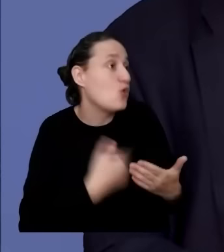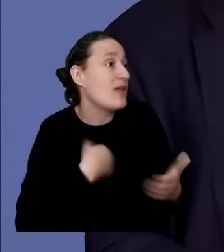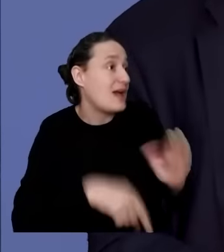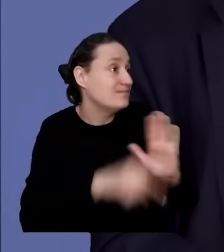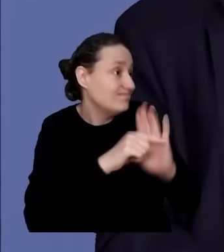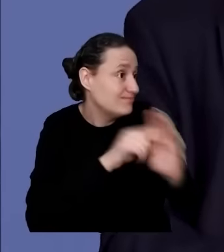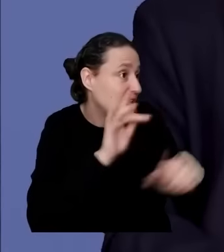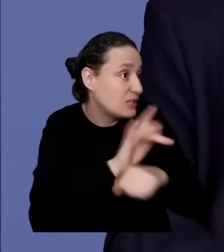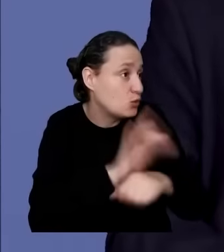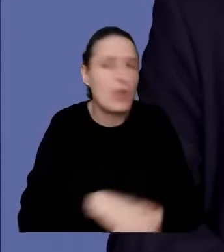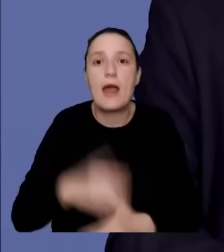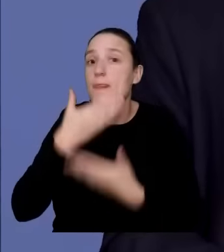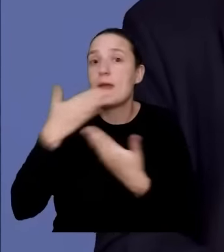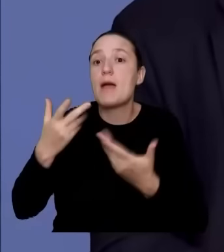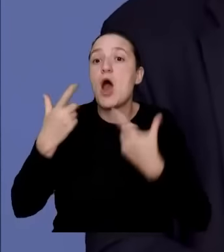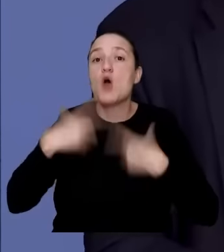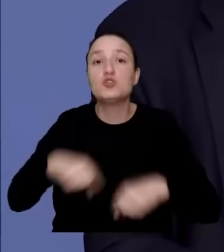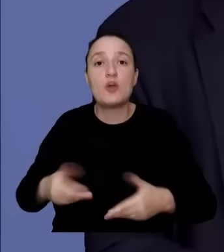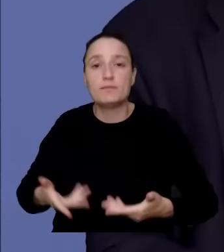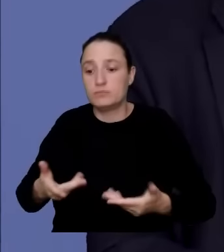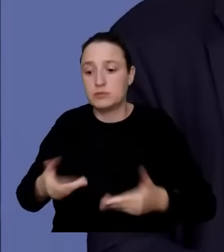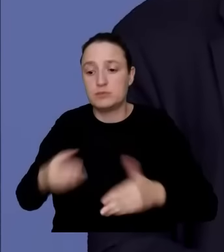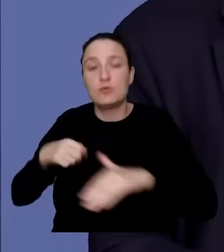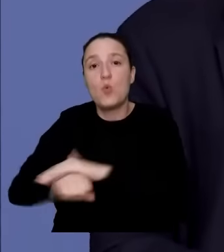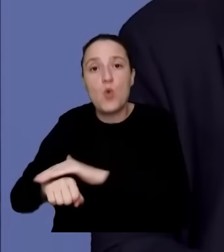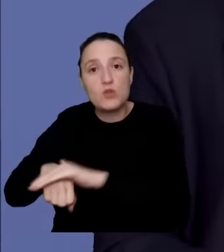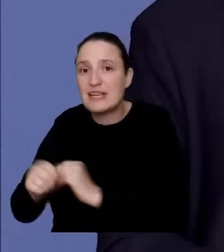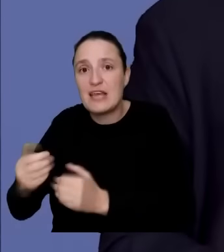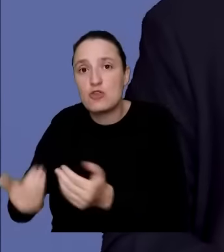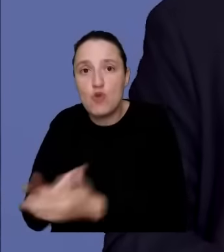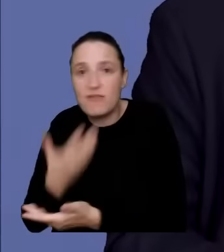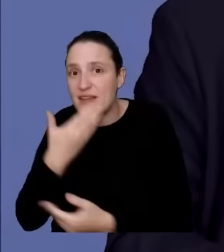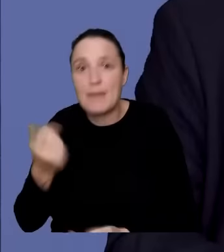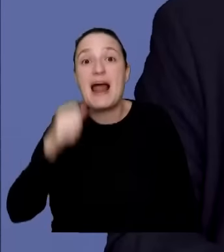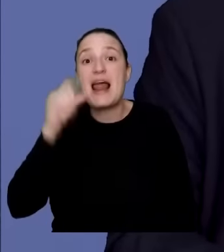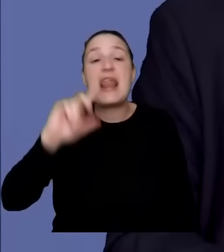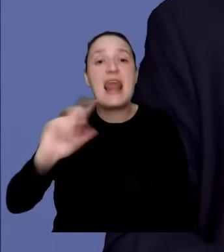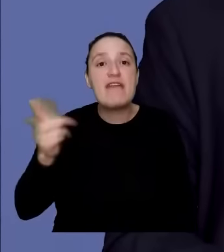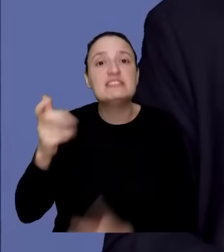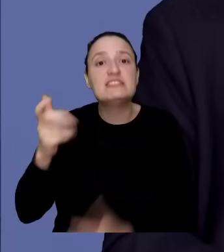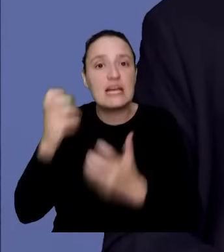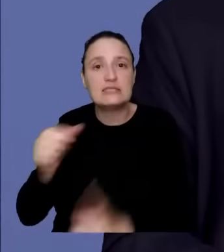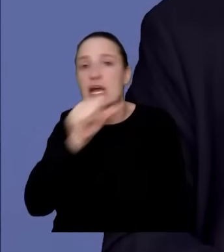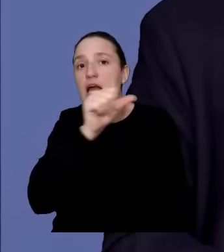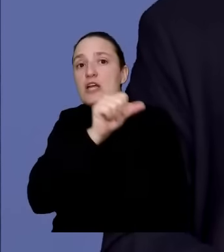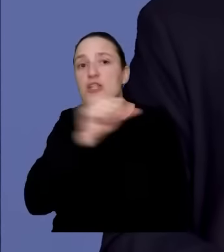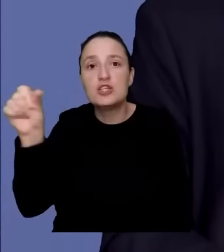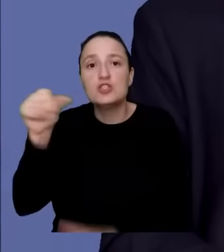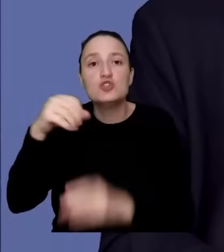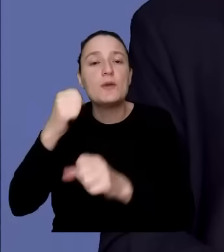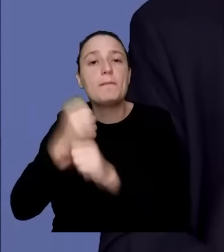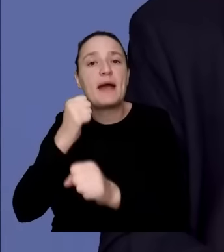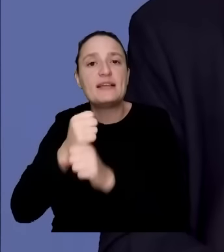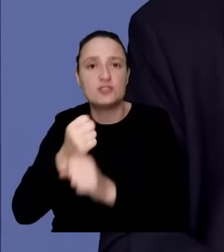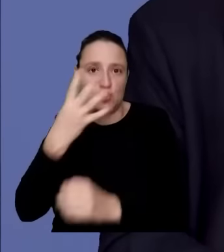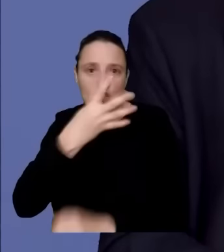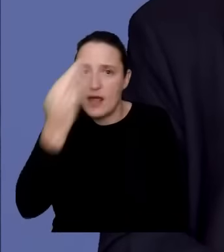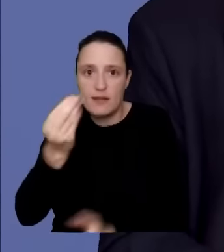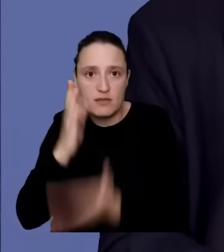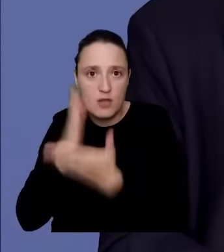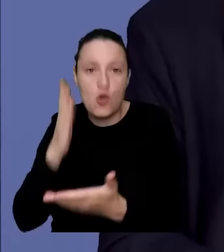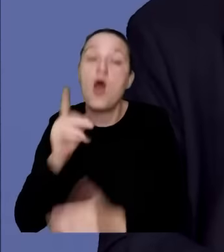nie mach pracowników lewica chce czterodniowy tydzień pracy to kto nam to będzie robił ale chciałam panu powiedzieć o